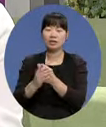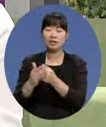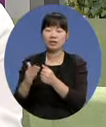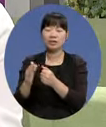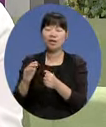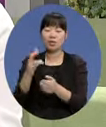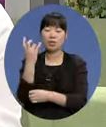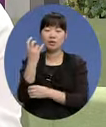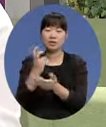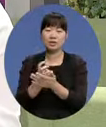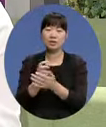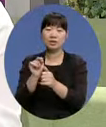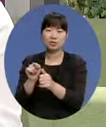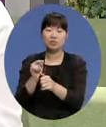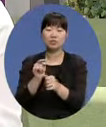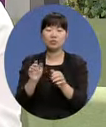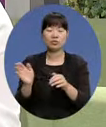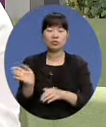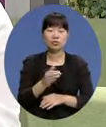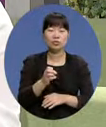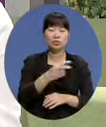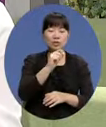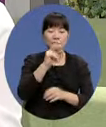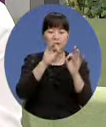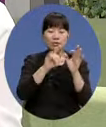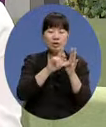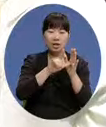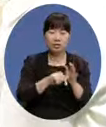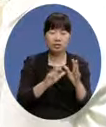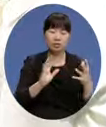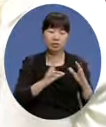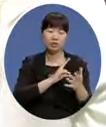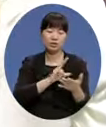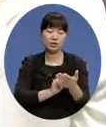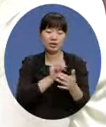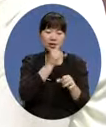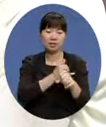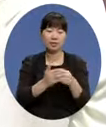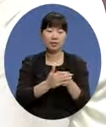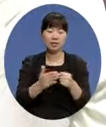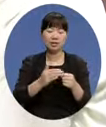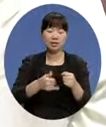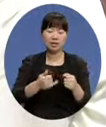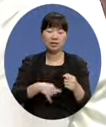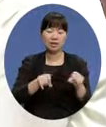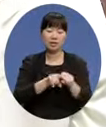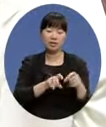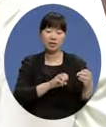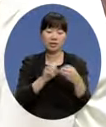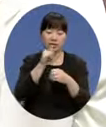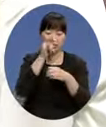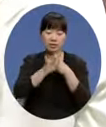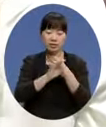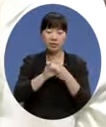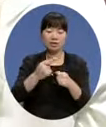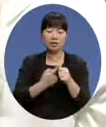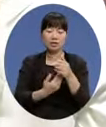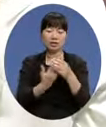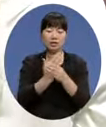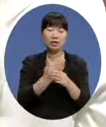TV를 본다라고 그랬을 때도 어떤 제가 볼 때는 좀 이거는 좀 토론거리가 된다라고 했을 때 그때그때마다 아이들과 얘기를 하다 보면은 아이들은 자연스럽게